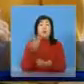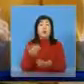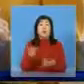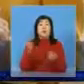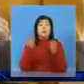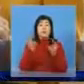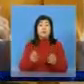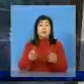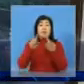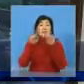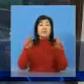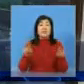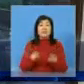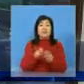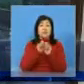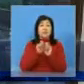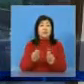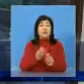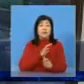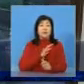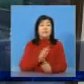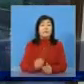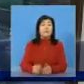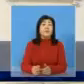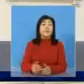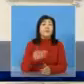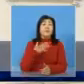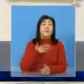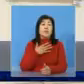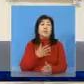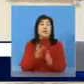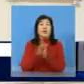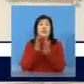сертификатпен марапатталды. Менің энциклопедияға киіз басу жұмысым енді.